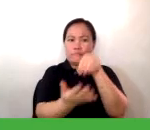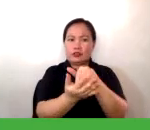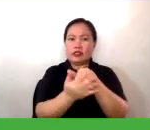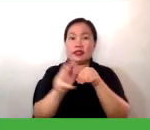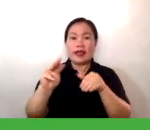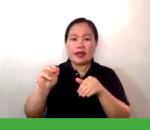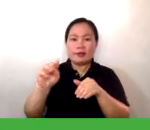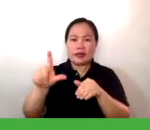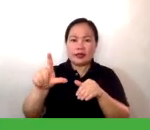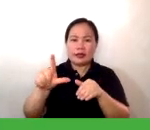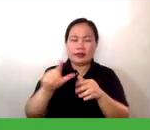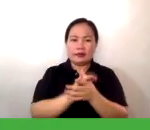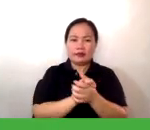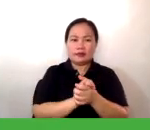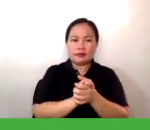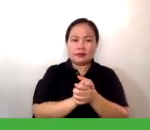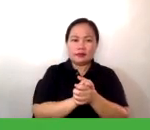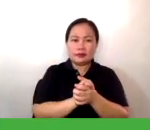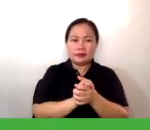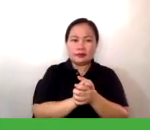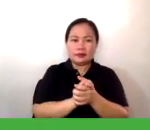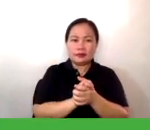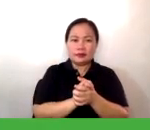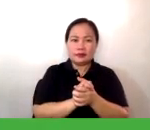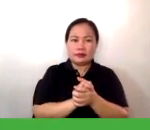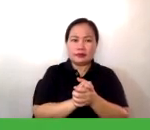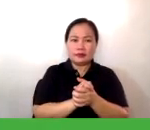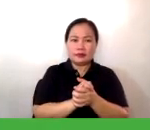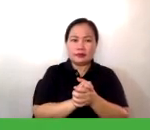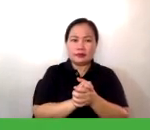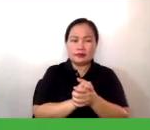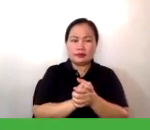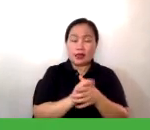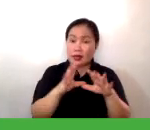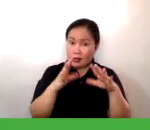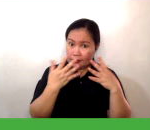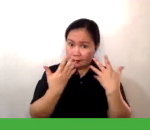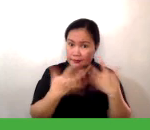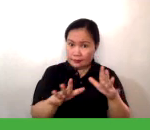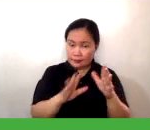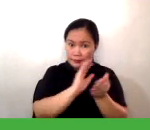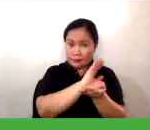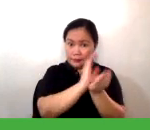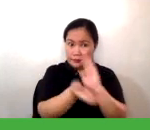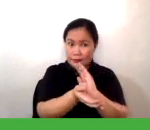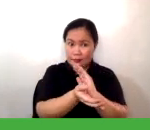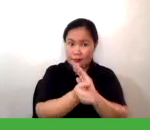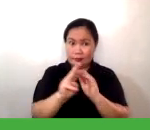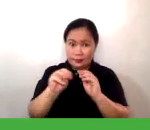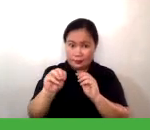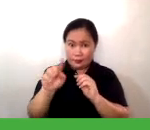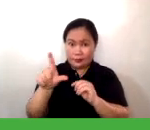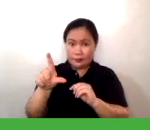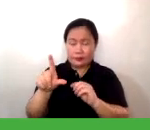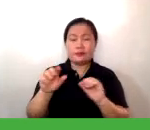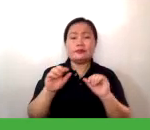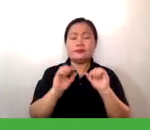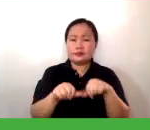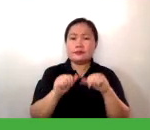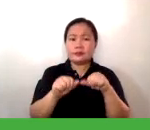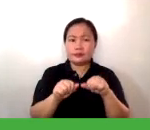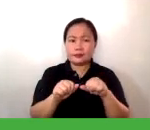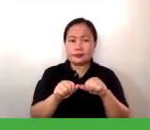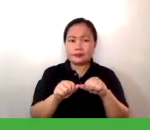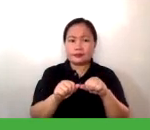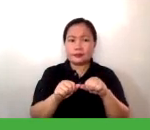So, therefore, 2 liters is equivalent to 2,000 milliliters. Okay. Now, na-convert na natin siya